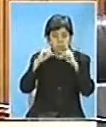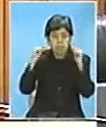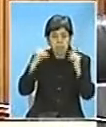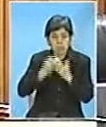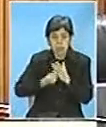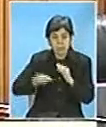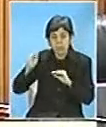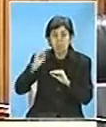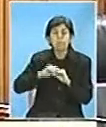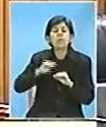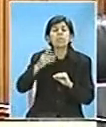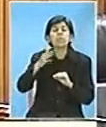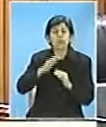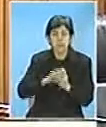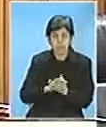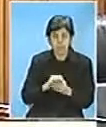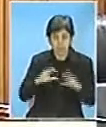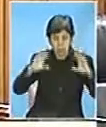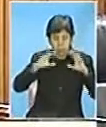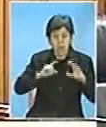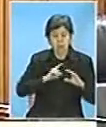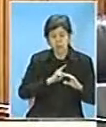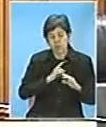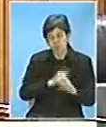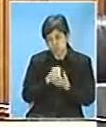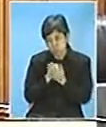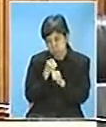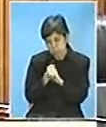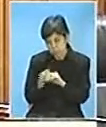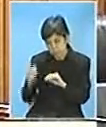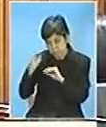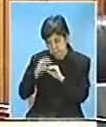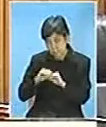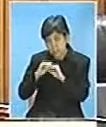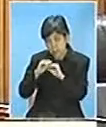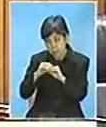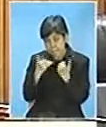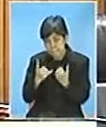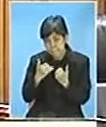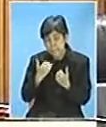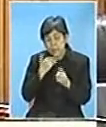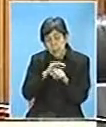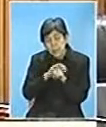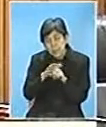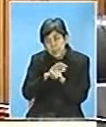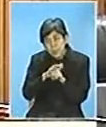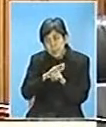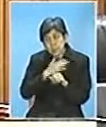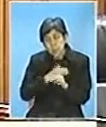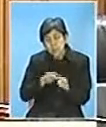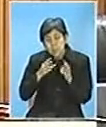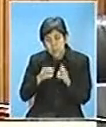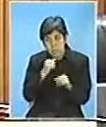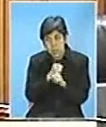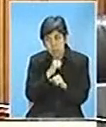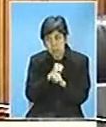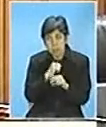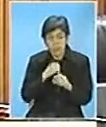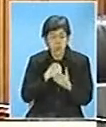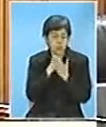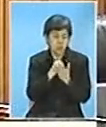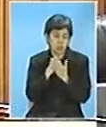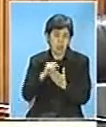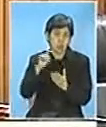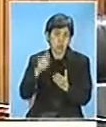ายเงินเพิ่มเลยนะครับตอนนี้ทางภาครัฐเนี่ยยังเข้าไปช่วยชดเชยอยู่ถึงแม้ตรงนี้จะไม่มากก็ตามก็ต้องหามาตรการอื่นที่จะเข้าไปช่